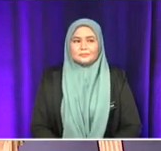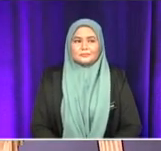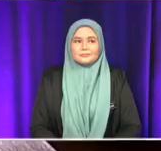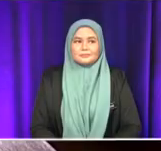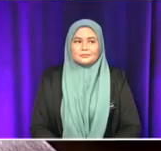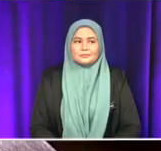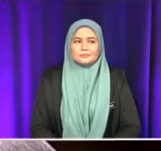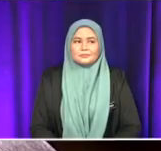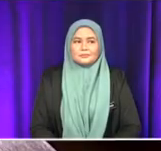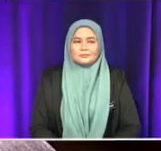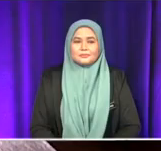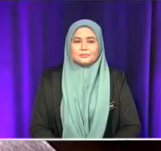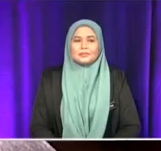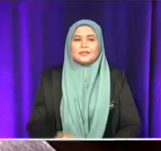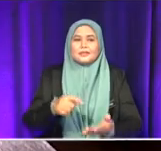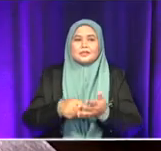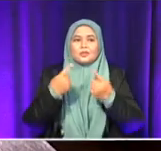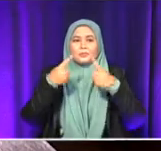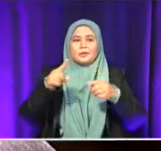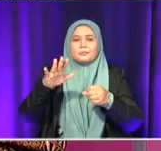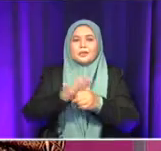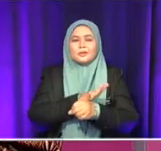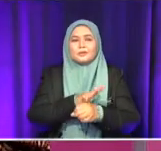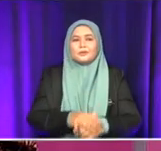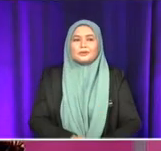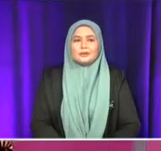oke dan ini adalah jawaban penuh